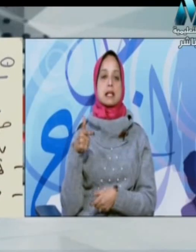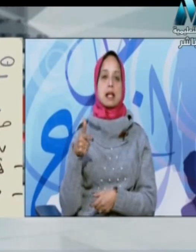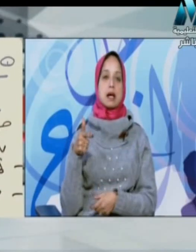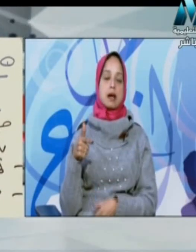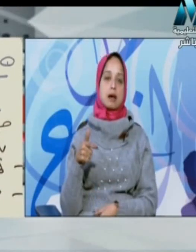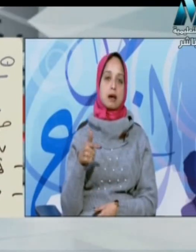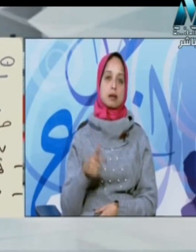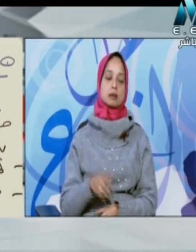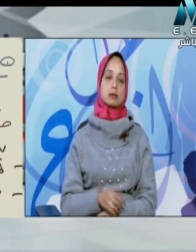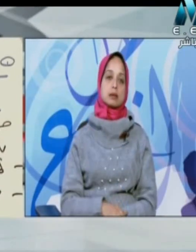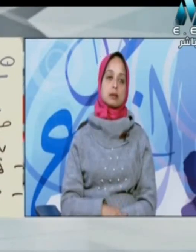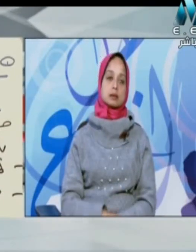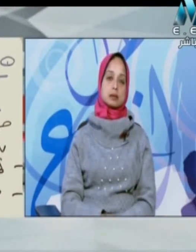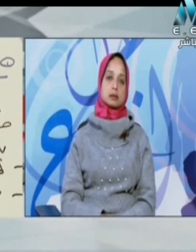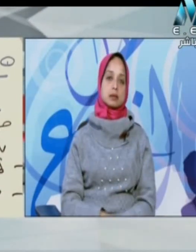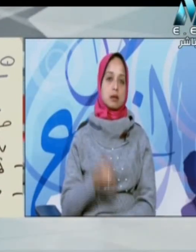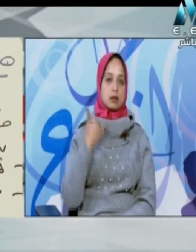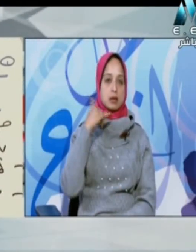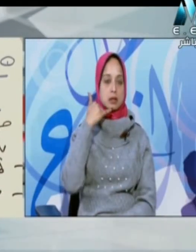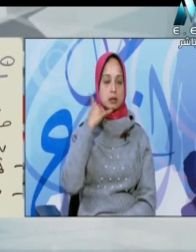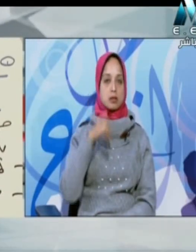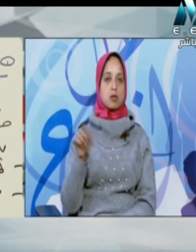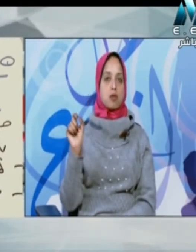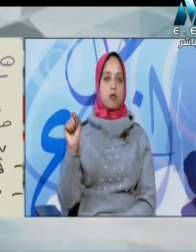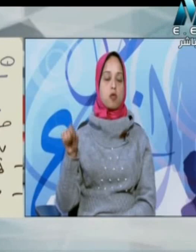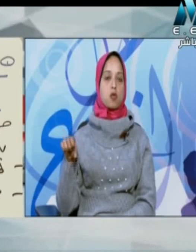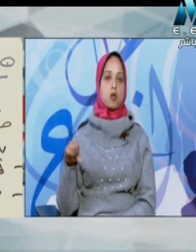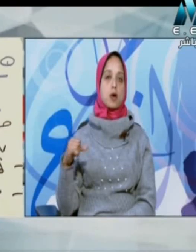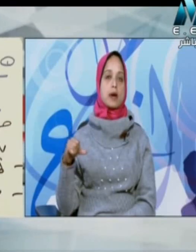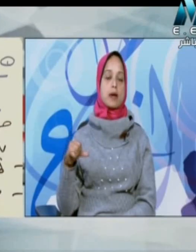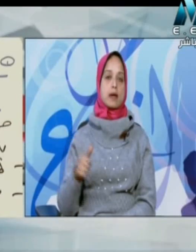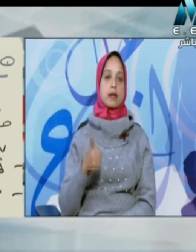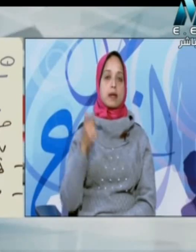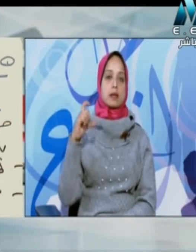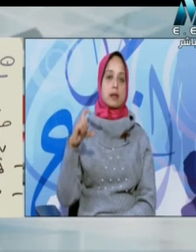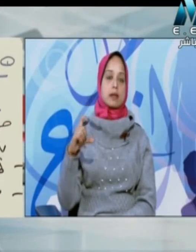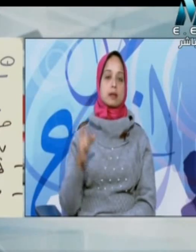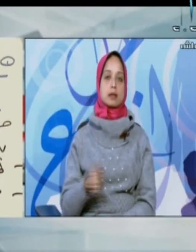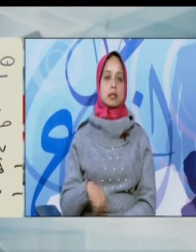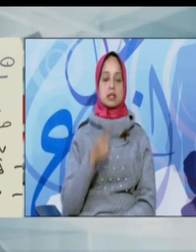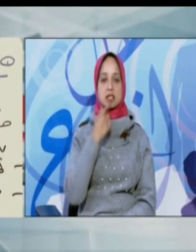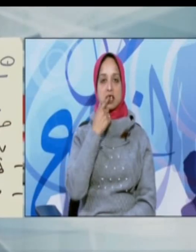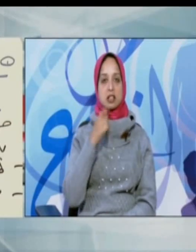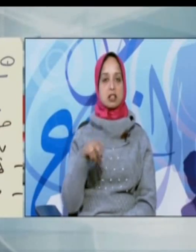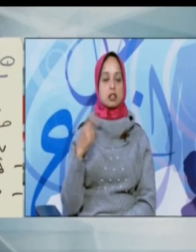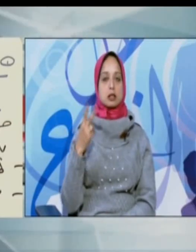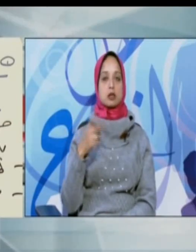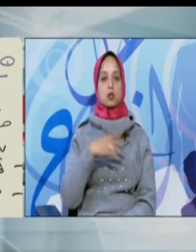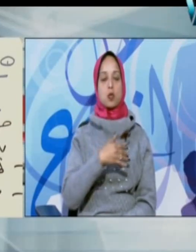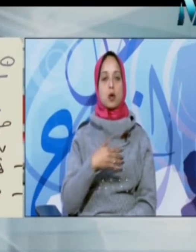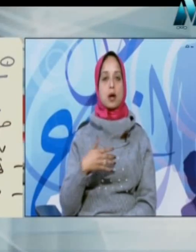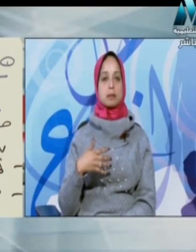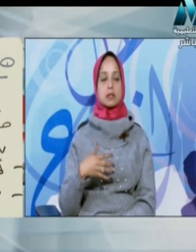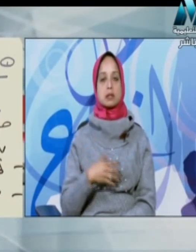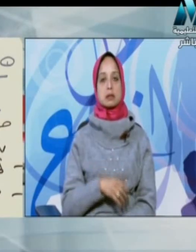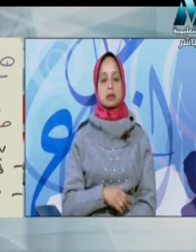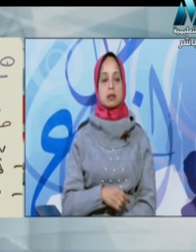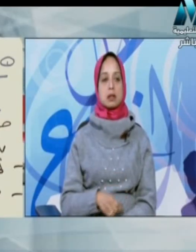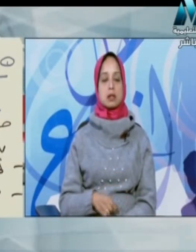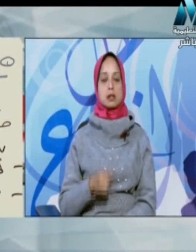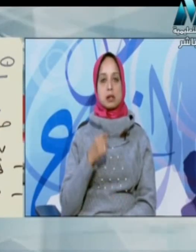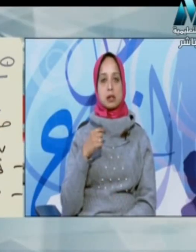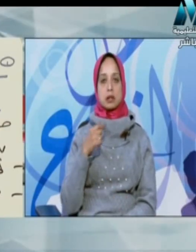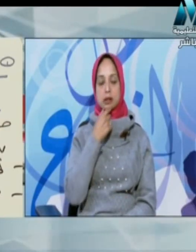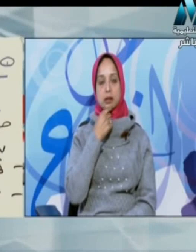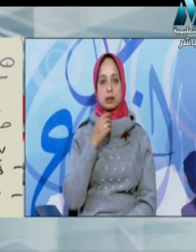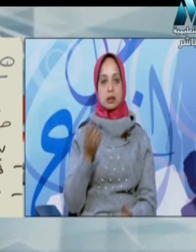السلاح اللي معاكم. اتصلوا بفؤاد سراج الدين في القاهرة هنا، الكلام ده 25 يناير 52، انجلترا حصرت المحافظة بتطلب نزع